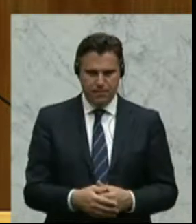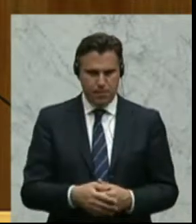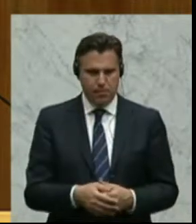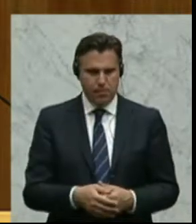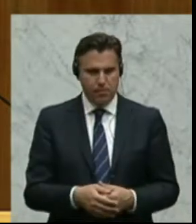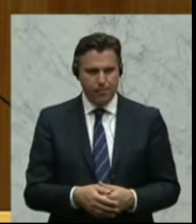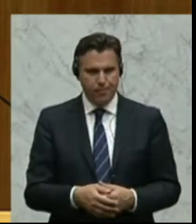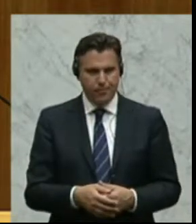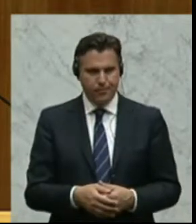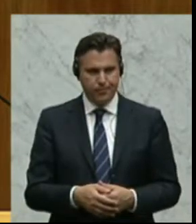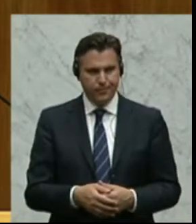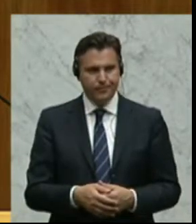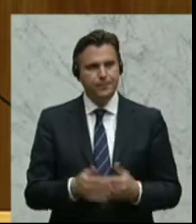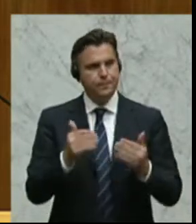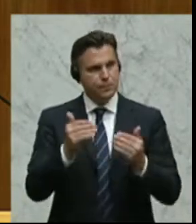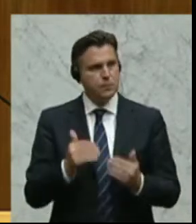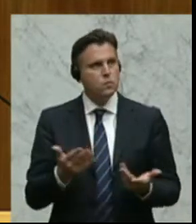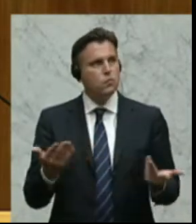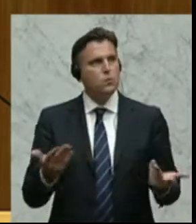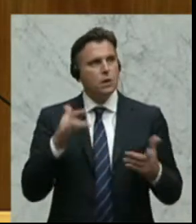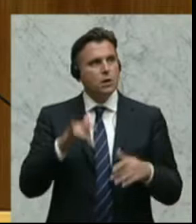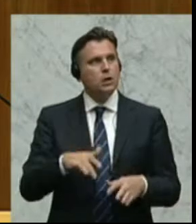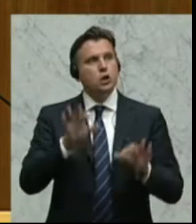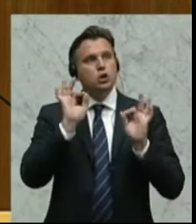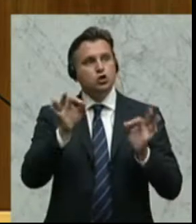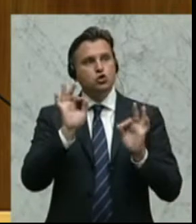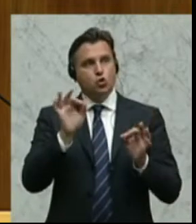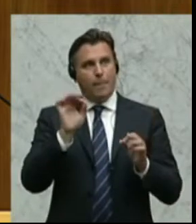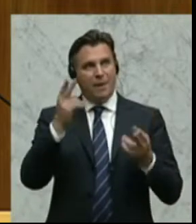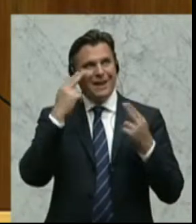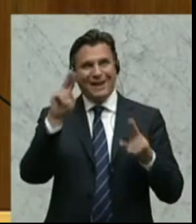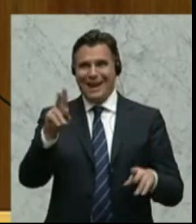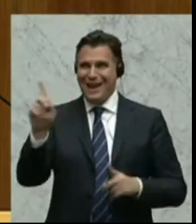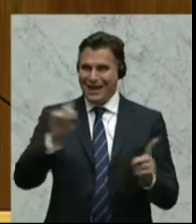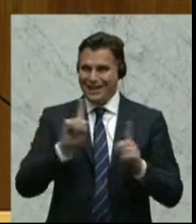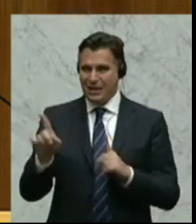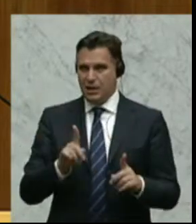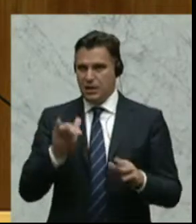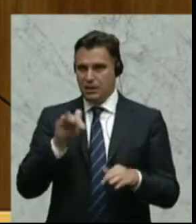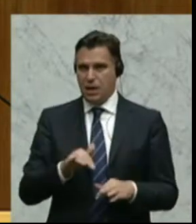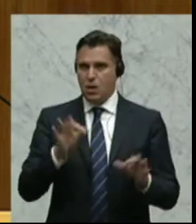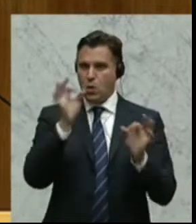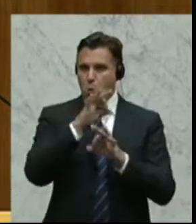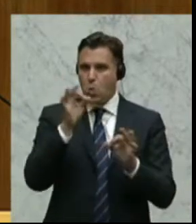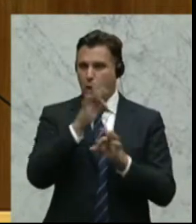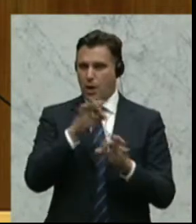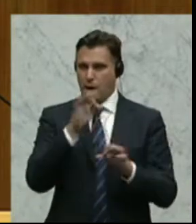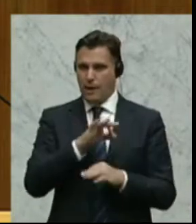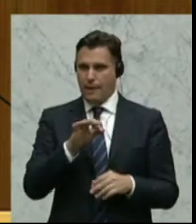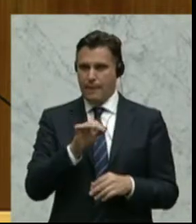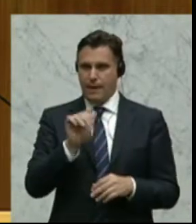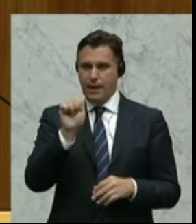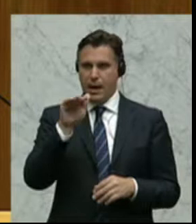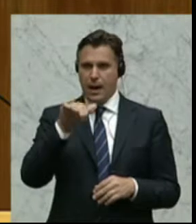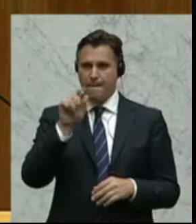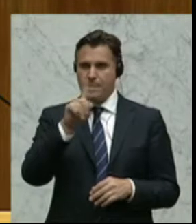Abgesehen davon, dass es sowieso nicht die Superreichen treffen wird, man wird weder Google noch Amazon noch jene Herrschaften, die ihr Geld in